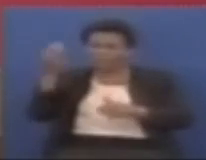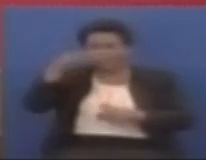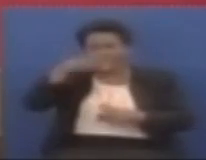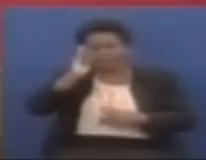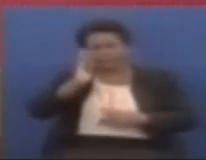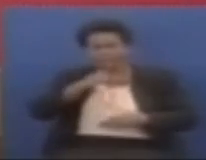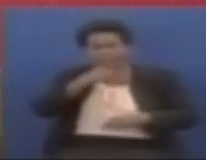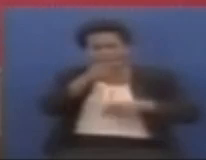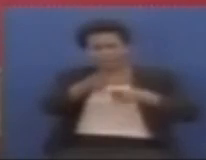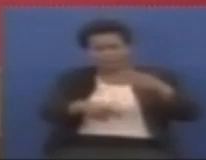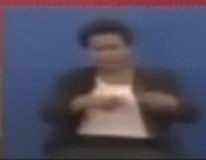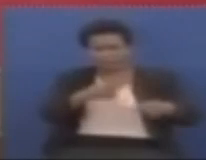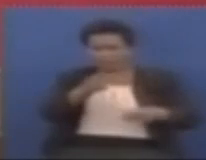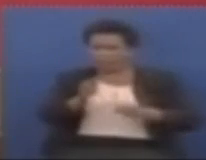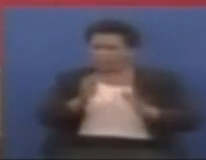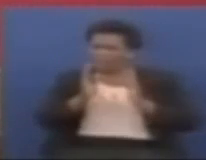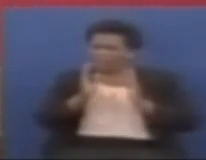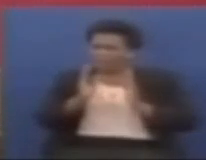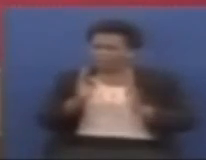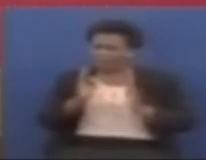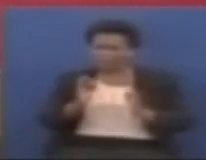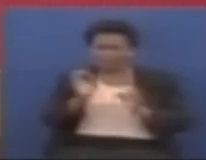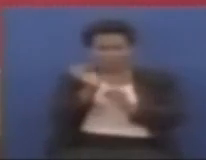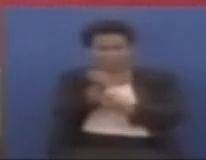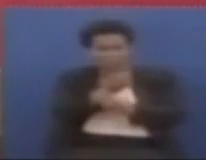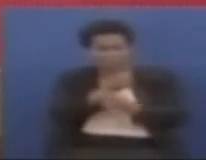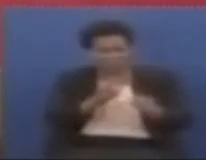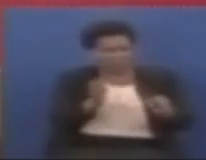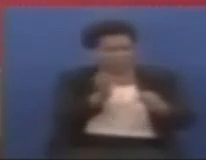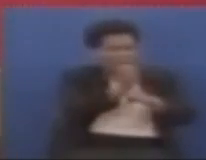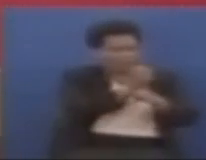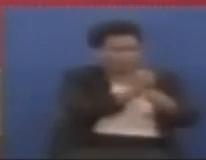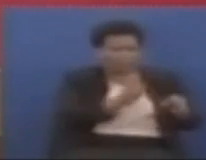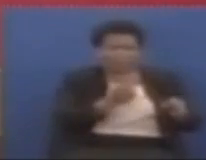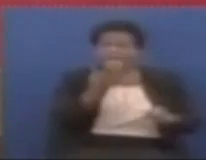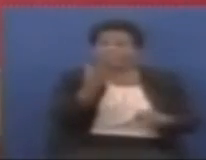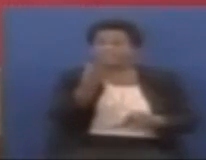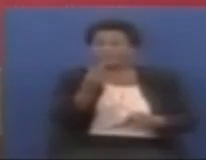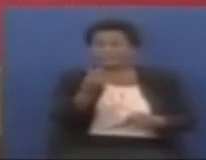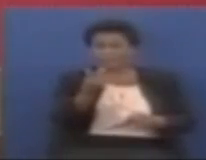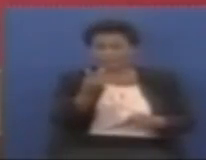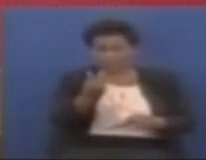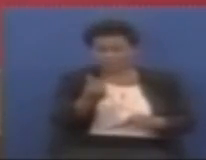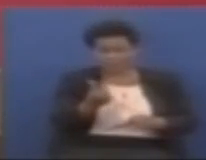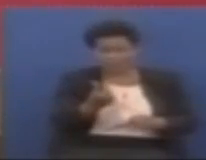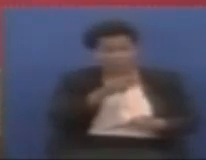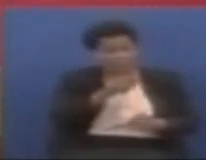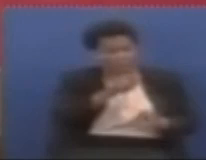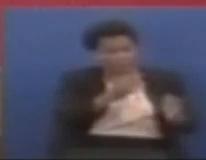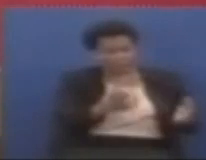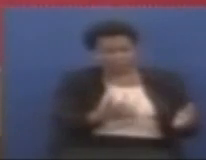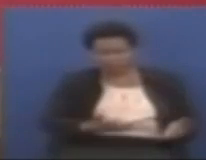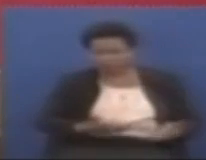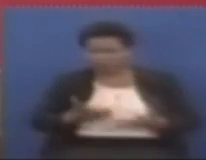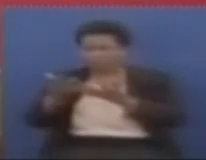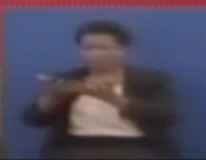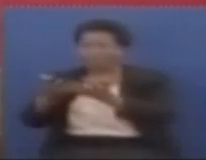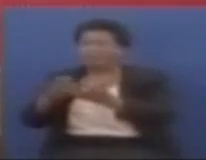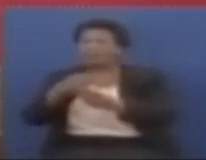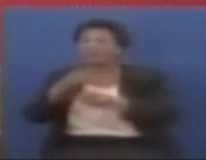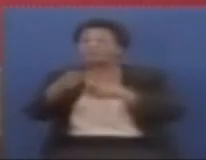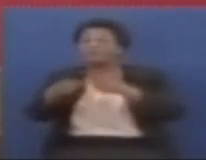Mheshimiwa Spika, uwepo kwa ofisi ya wakili mkuu wa serikali kumesaidia kupunguza gharama